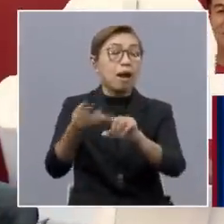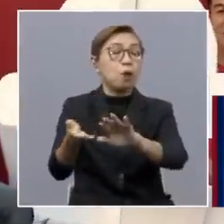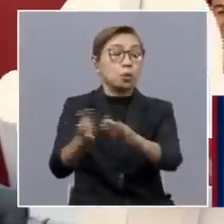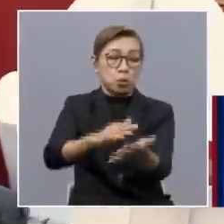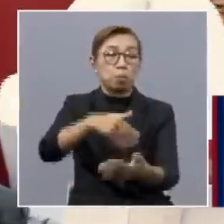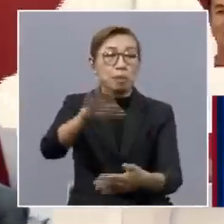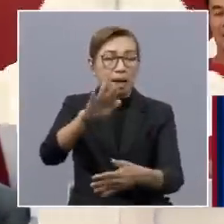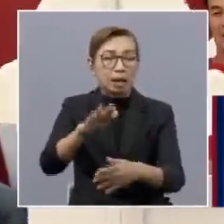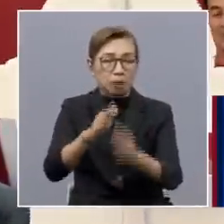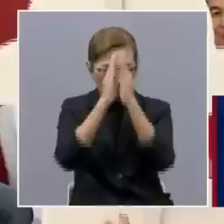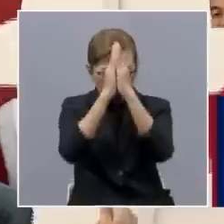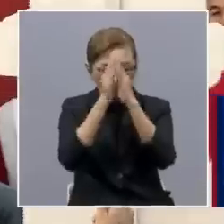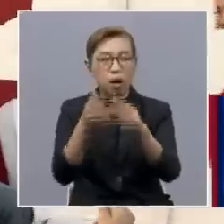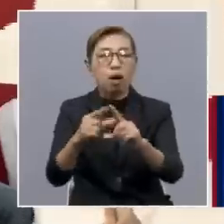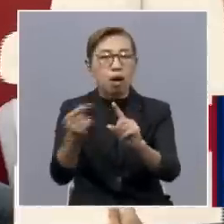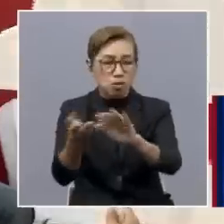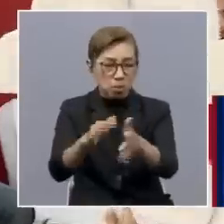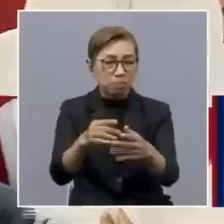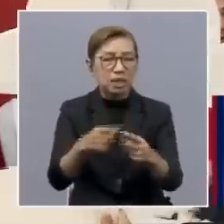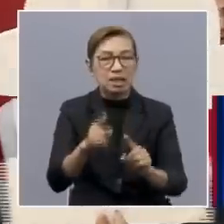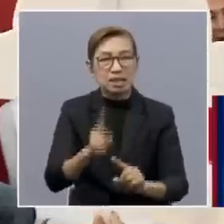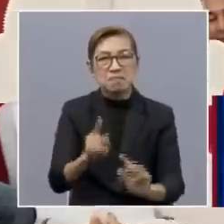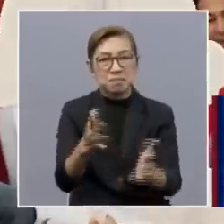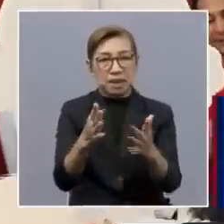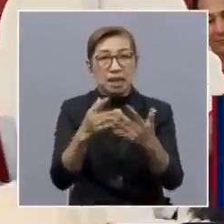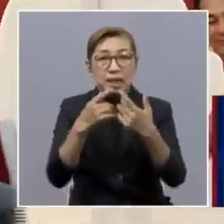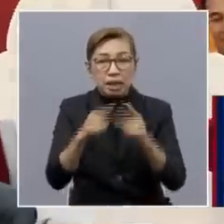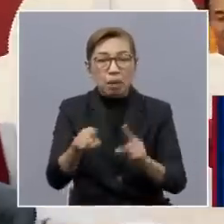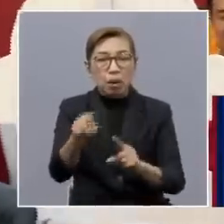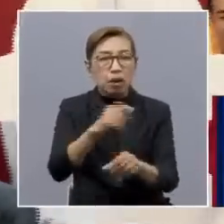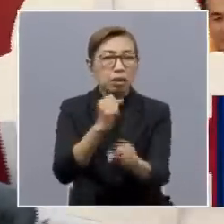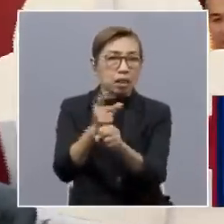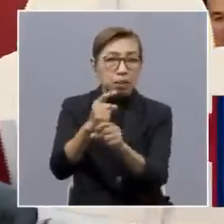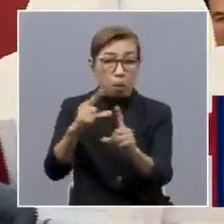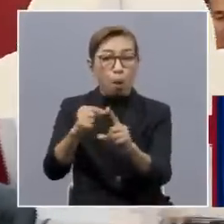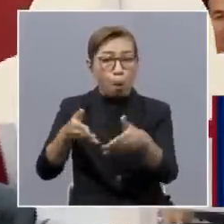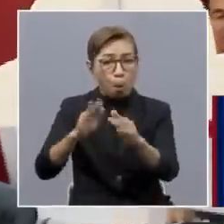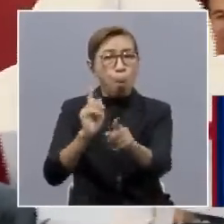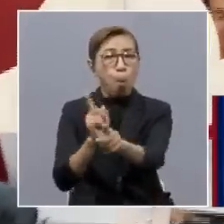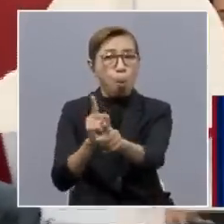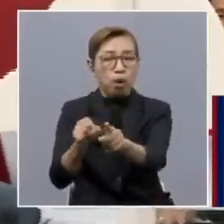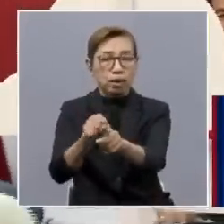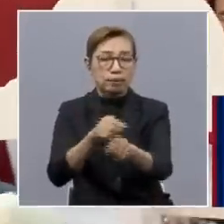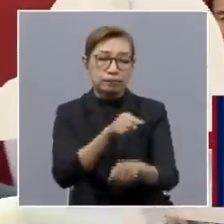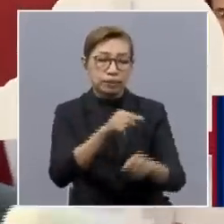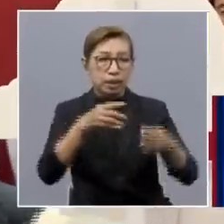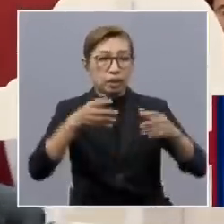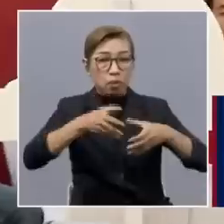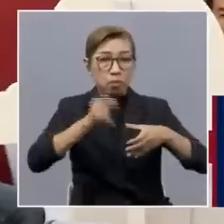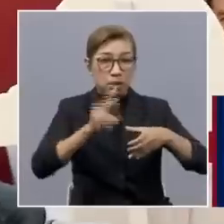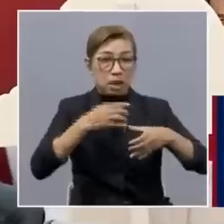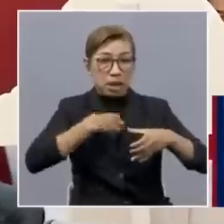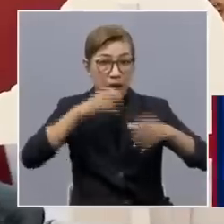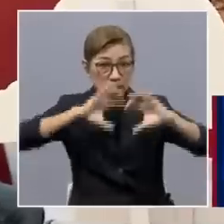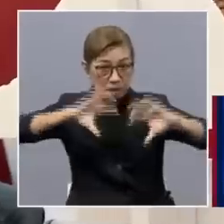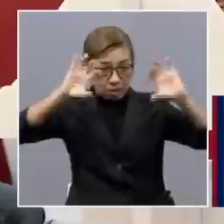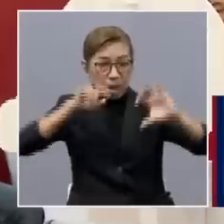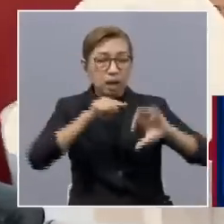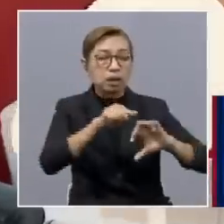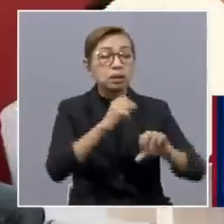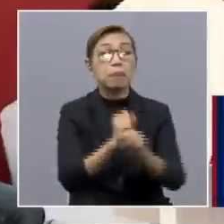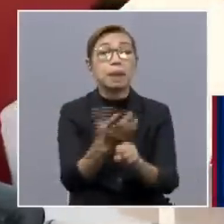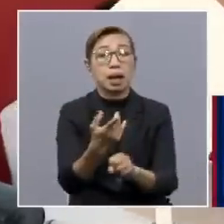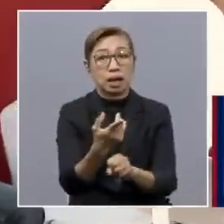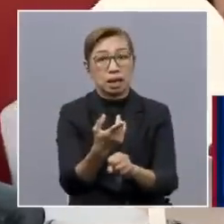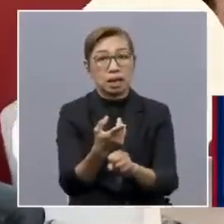ในความเป็นจริงเนี่ยมันไม่ใช่แล้วแต่พอมันเป็นอย่างนั้นไม่ได้แต่ถ้าต้องการจะเป็นรัฐบาลพรรคเพื่อไทยจะมีทางเลือกอะไรล่ะอ